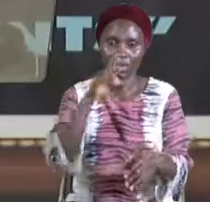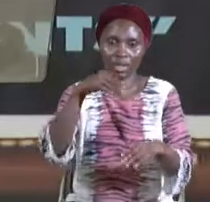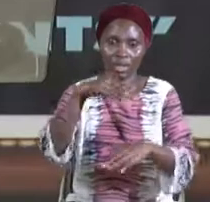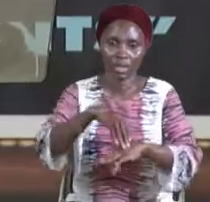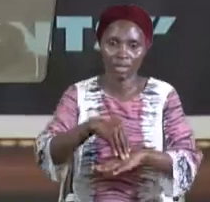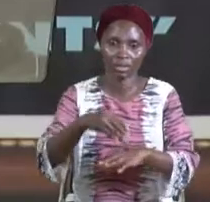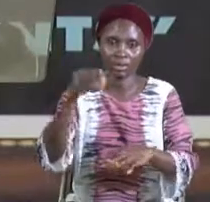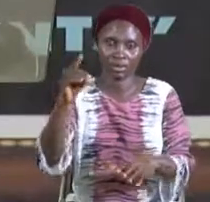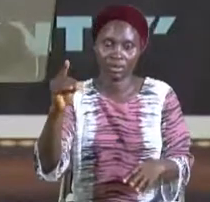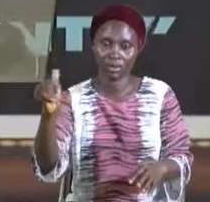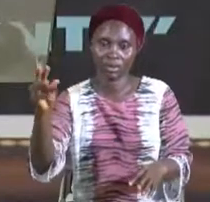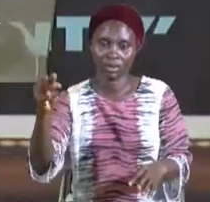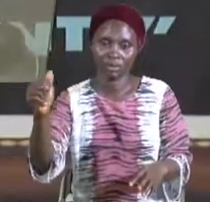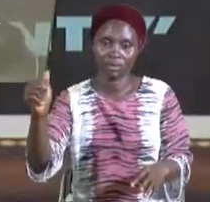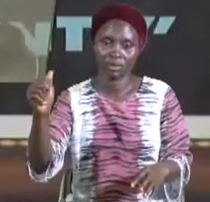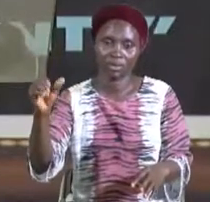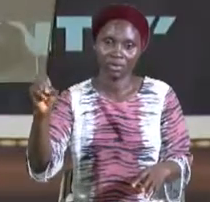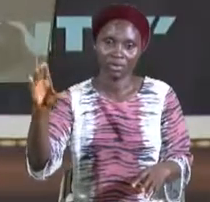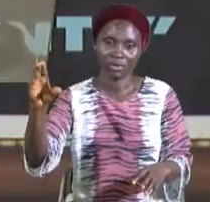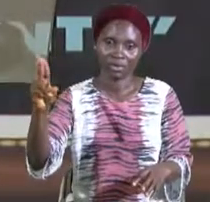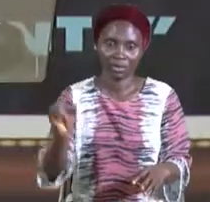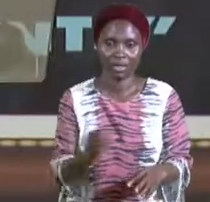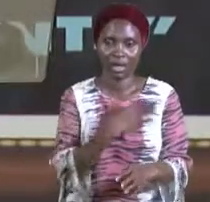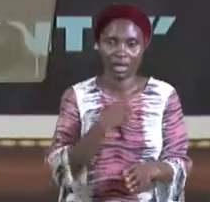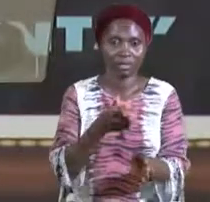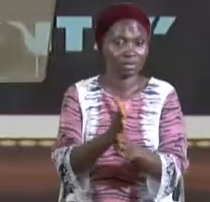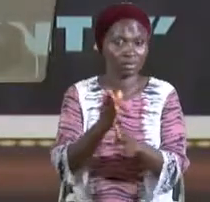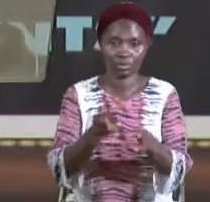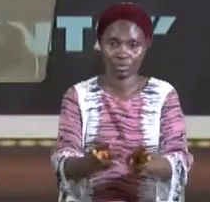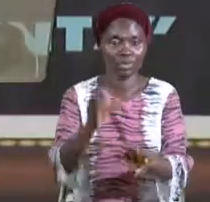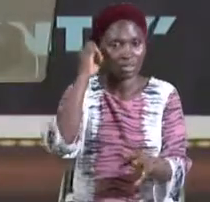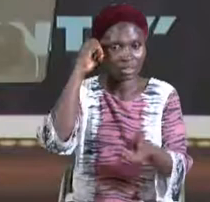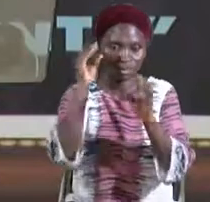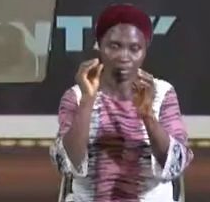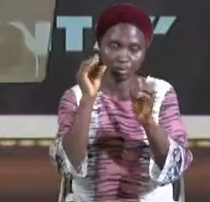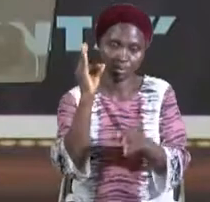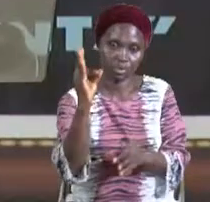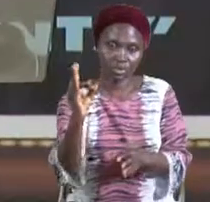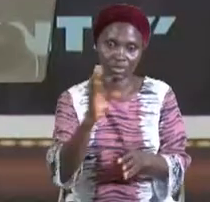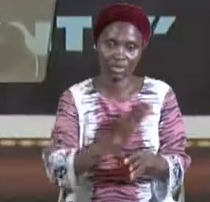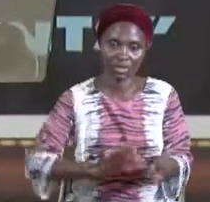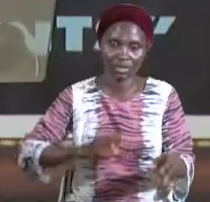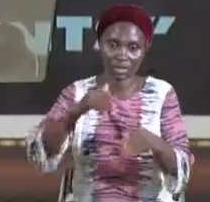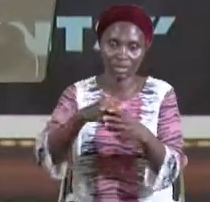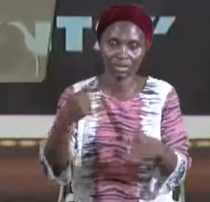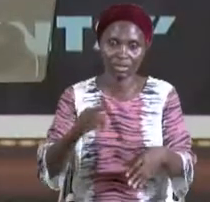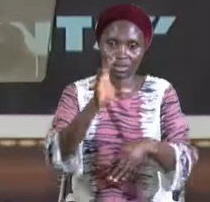Et aussitôt, il prêcha dans les synagogues que Jésus, que